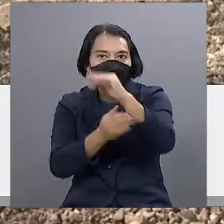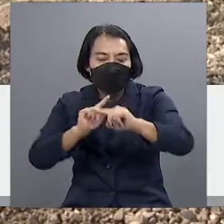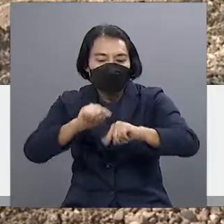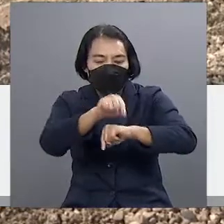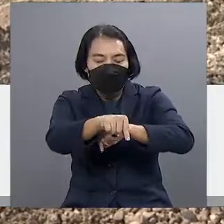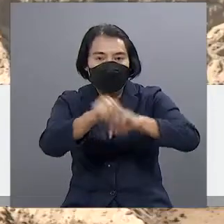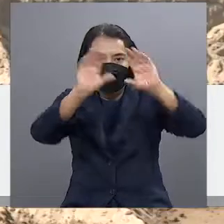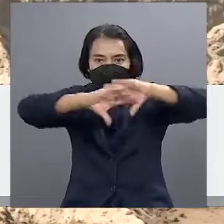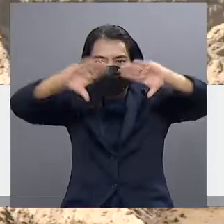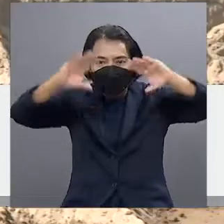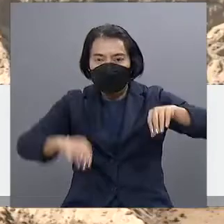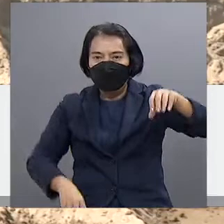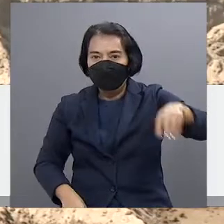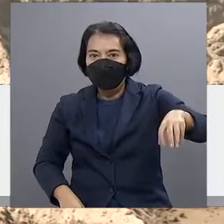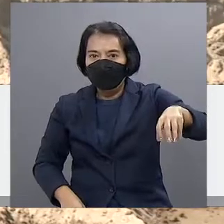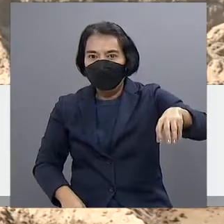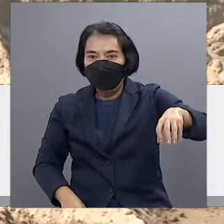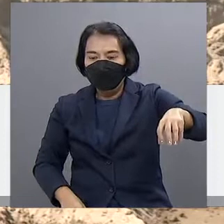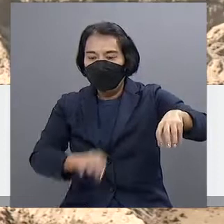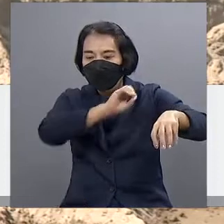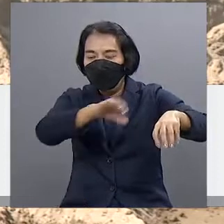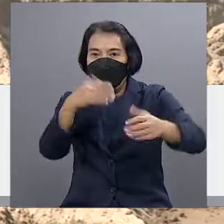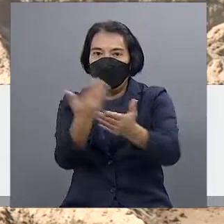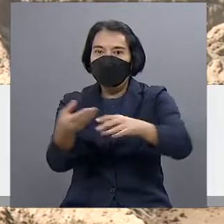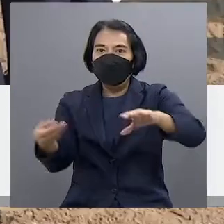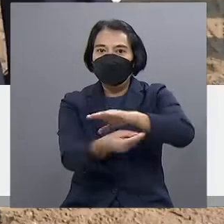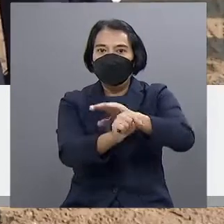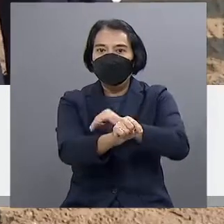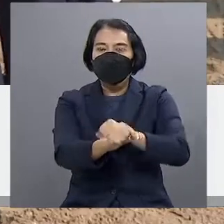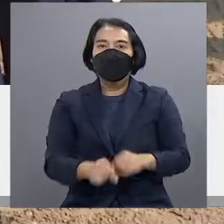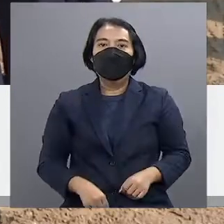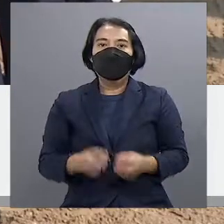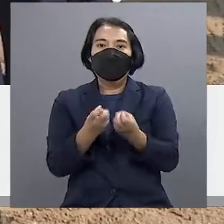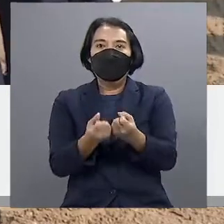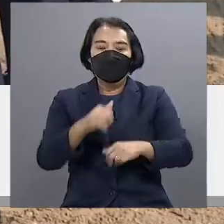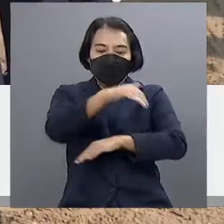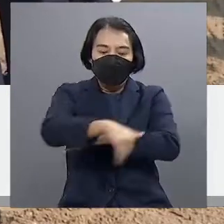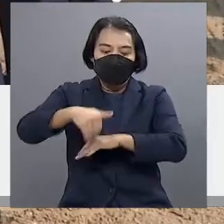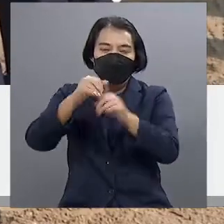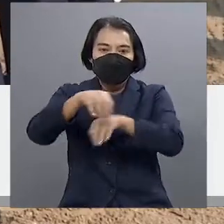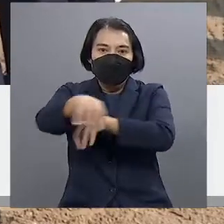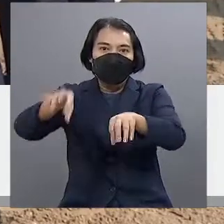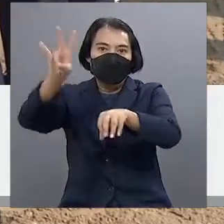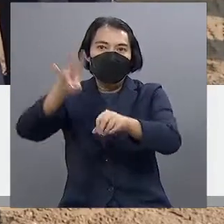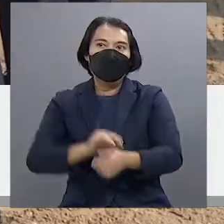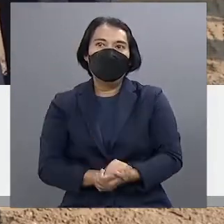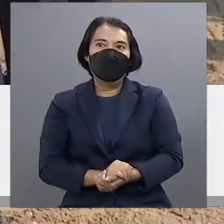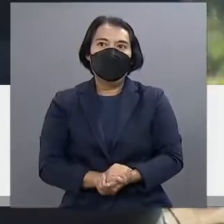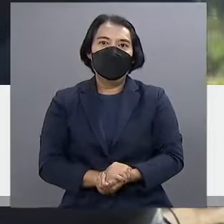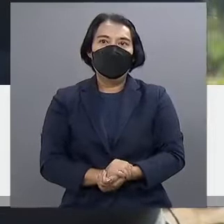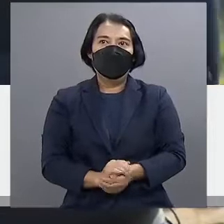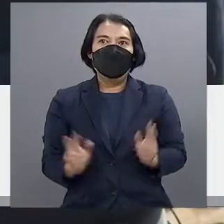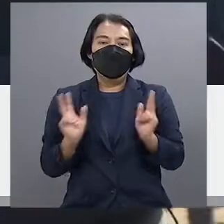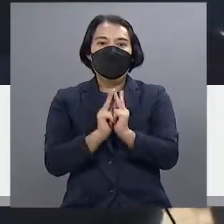เรียกรับผลประโยชน์จากผู้ประกอบการ 5ทรายจำนวน 7แห่งและอยู่ระหว่างการดำเนินการของคณะกรรมการไปสวน